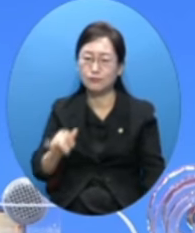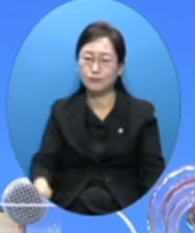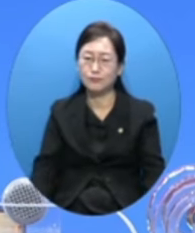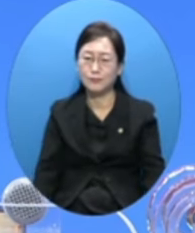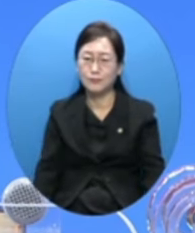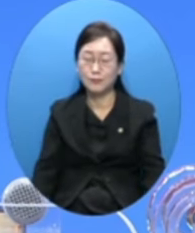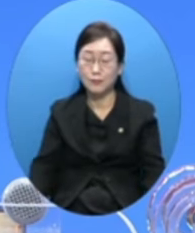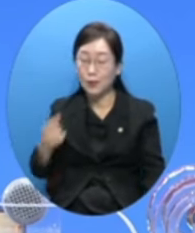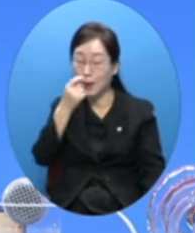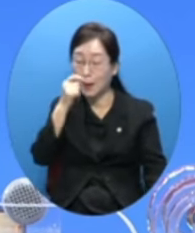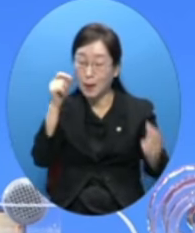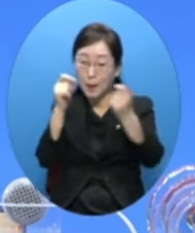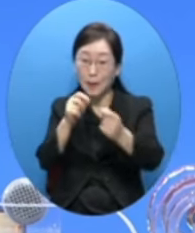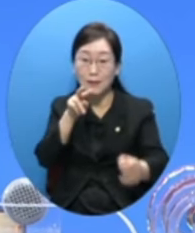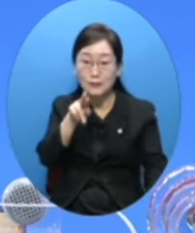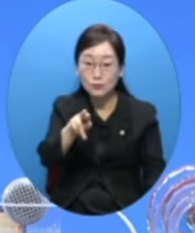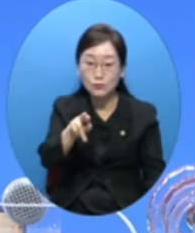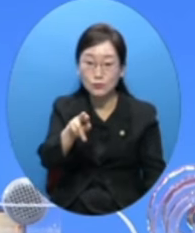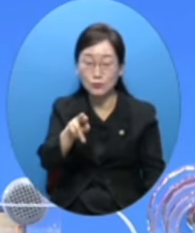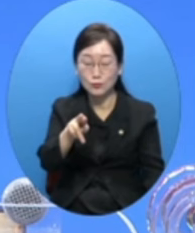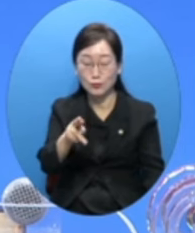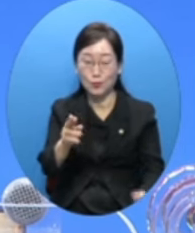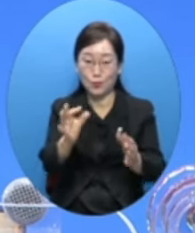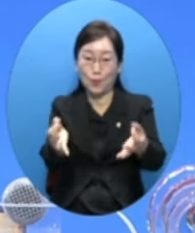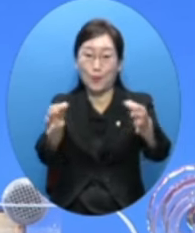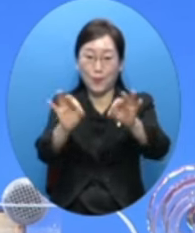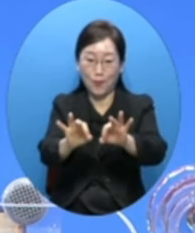아주 가까운 친구 사이에서 둘이 동업을 했다가